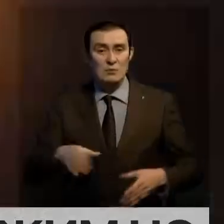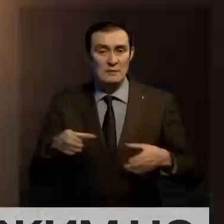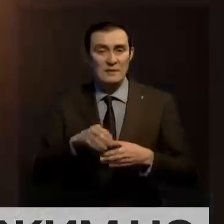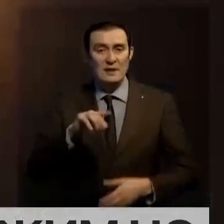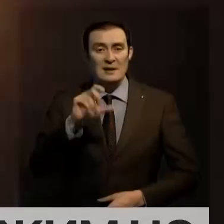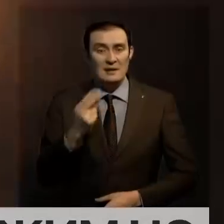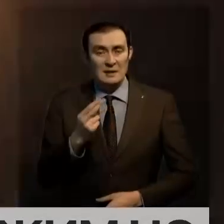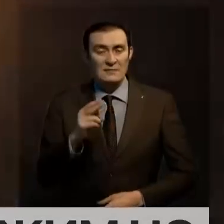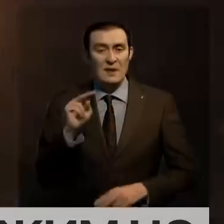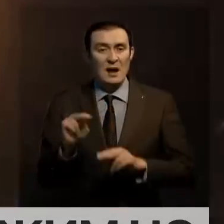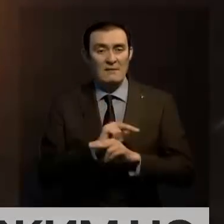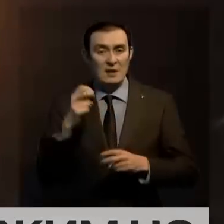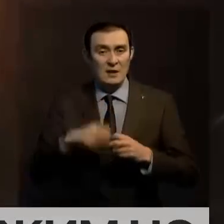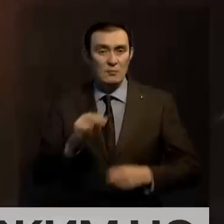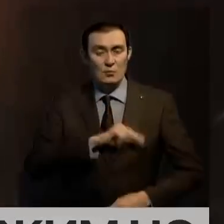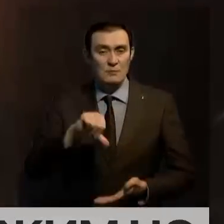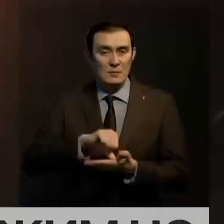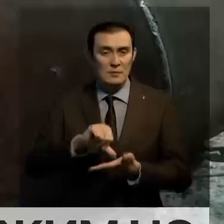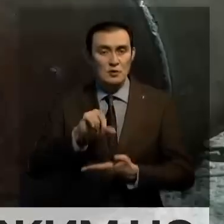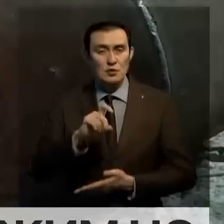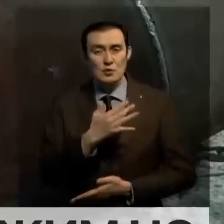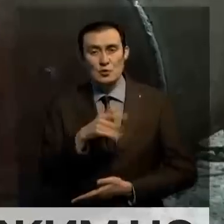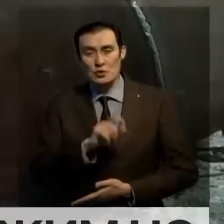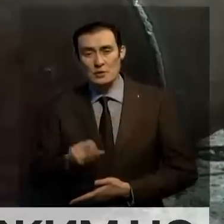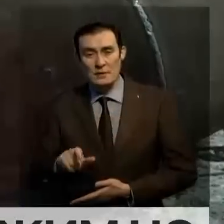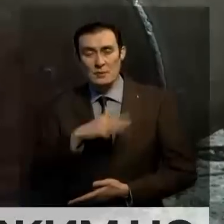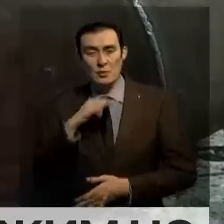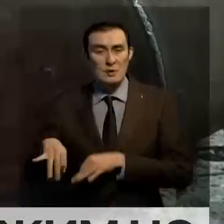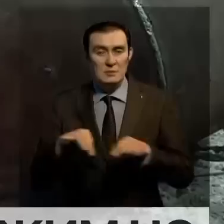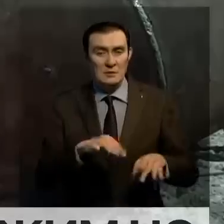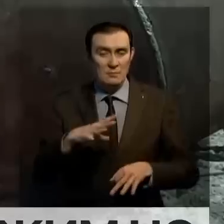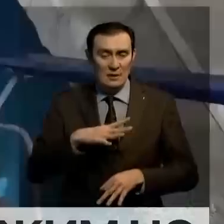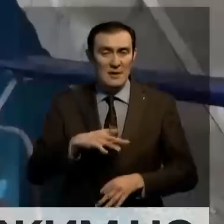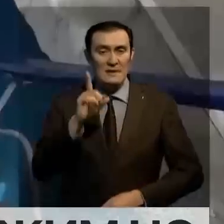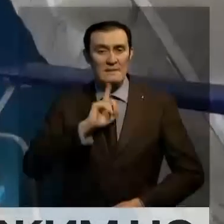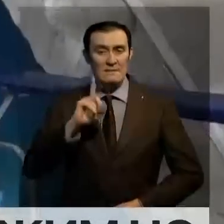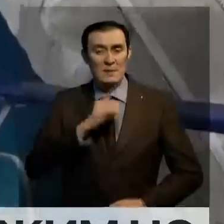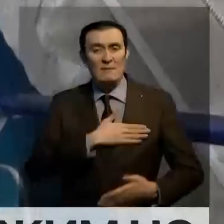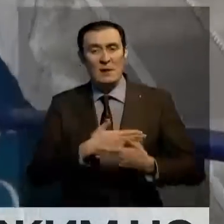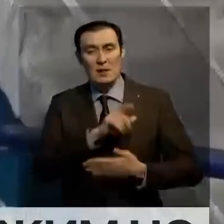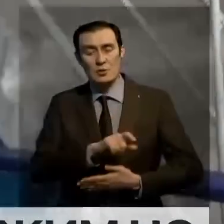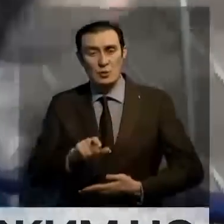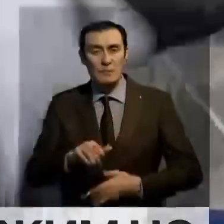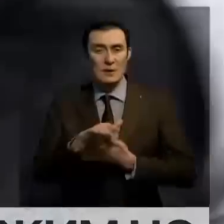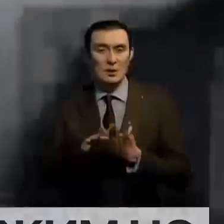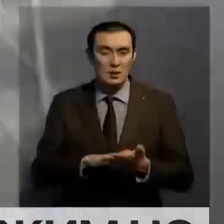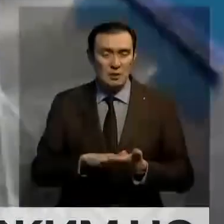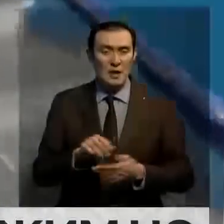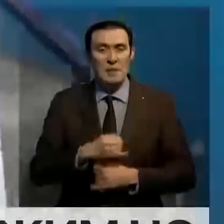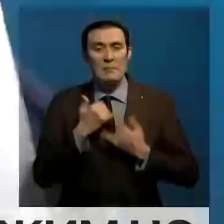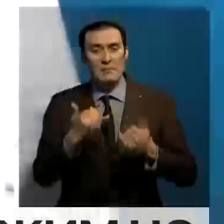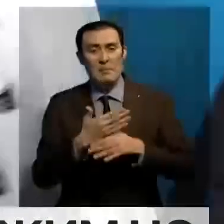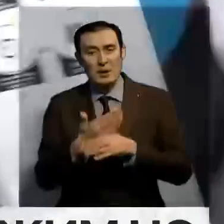В аварийных работах по-прежнему задействованы сотни человек и десятки единиц спецтехники. Тем временем волонтеры продолжают снабжать жителей